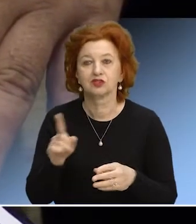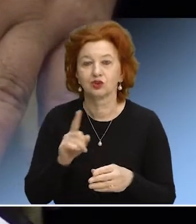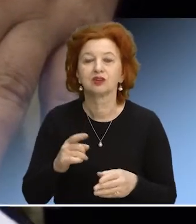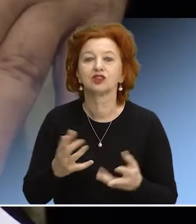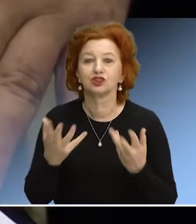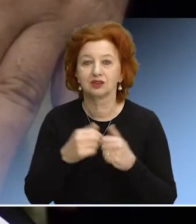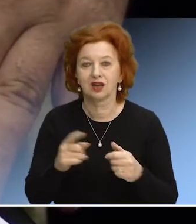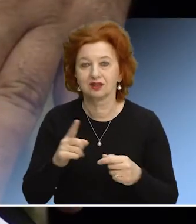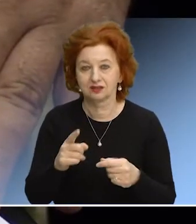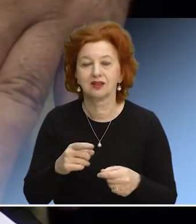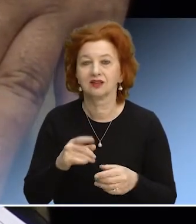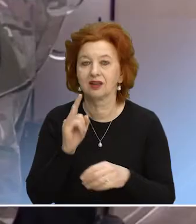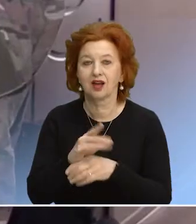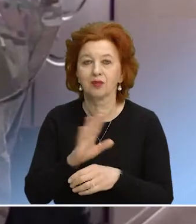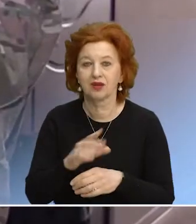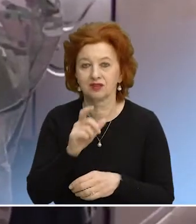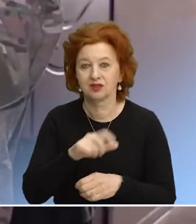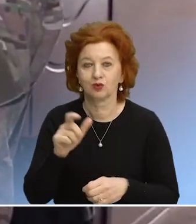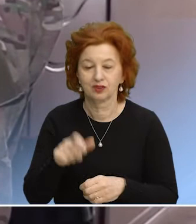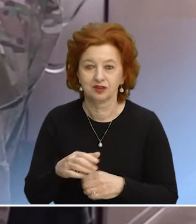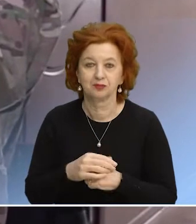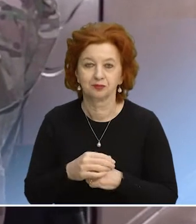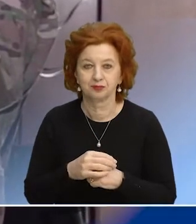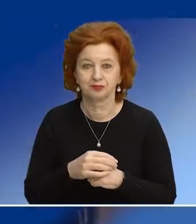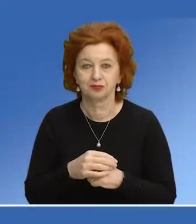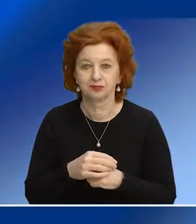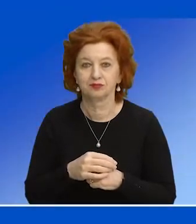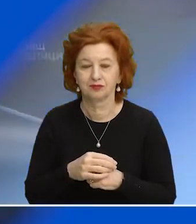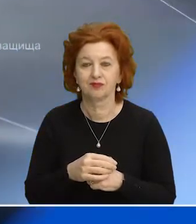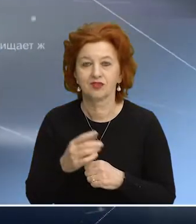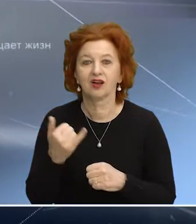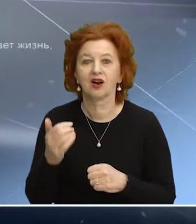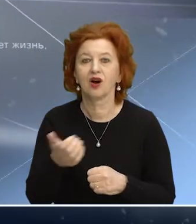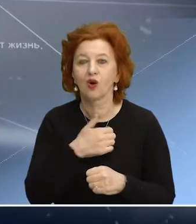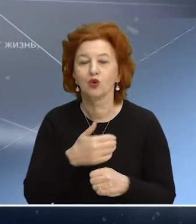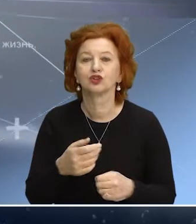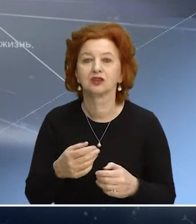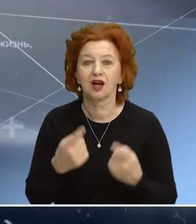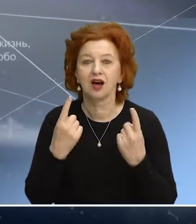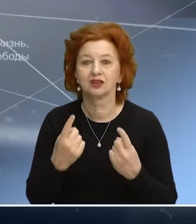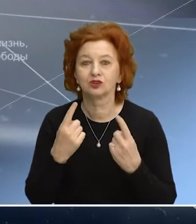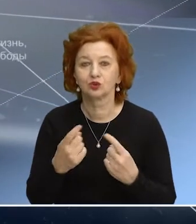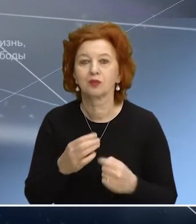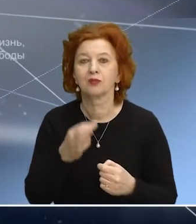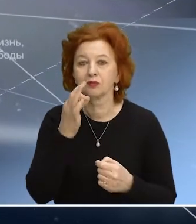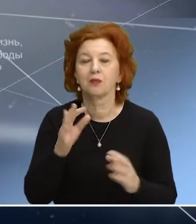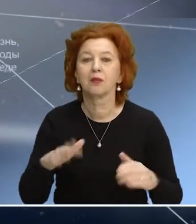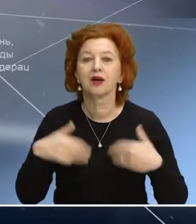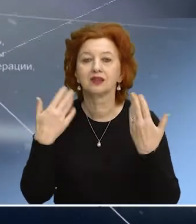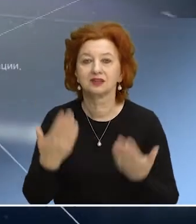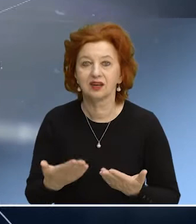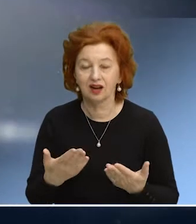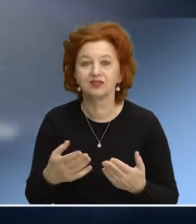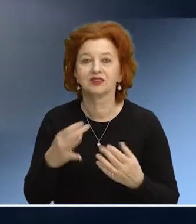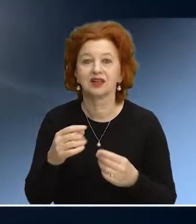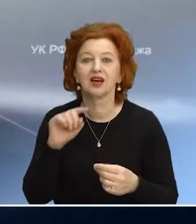кто приступает закон и обманывает государство. В этот день хочется от всей души поздравить всех